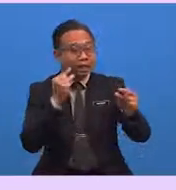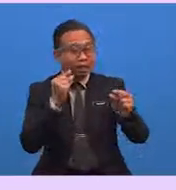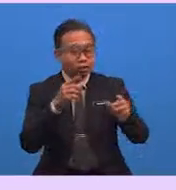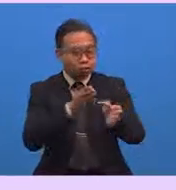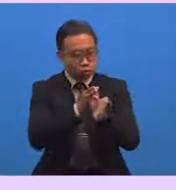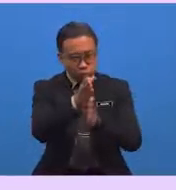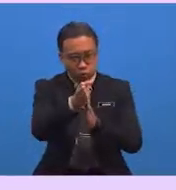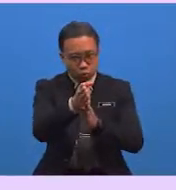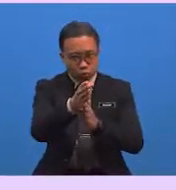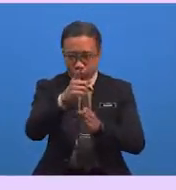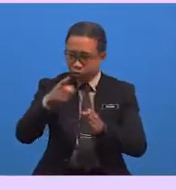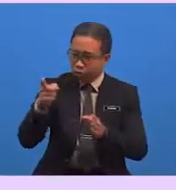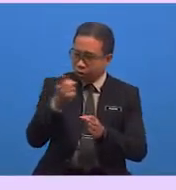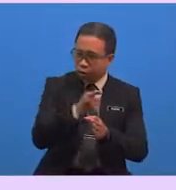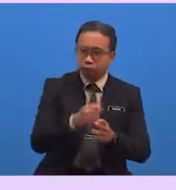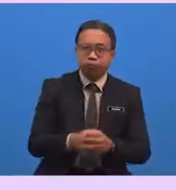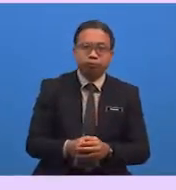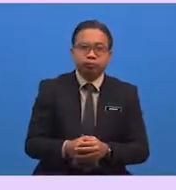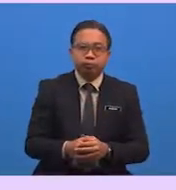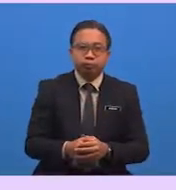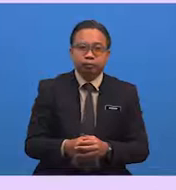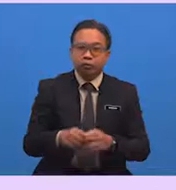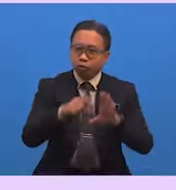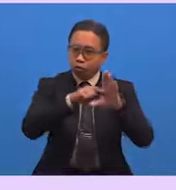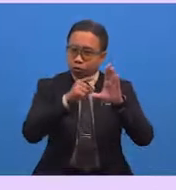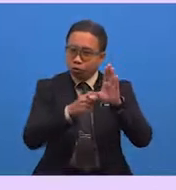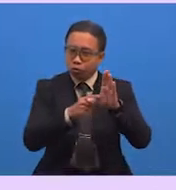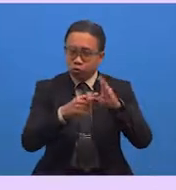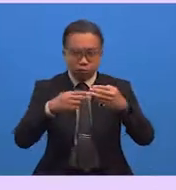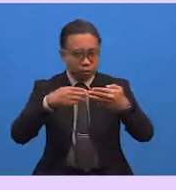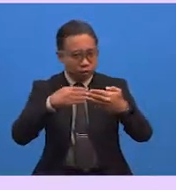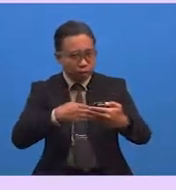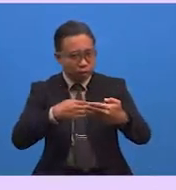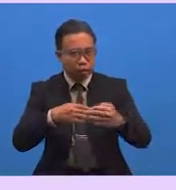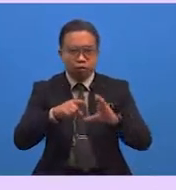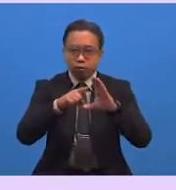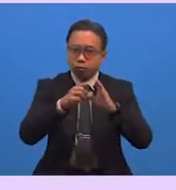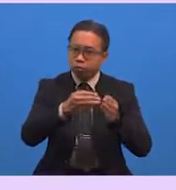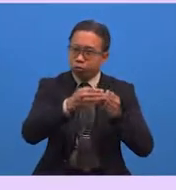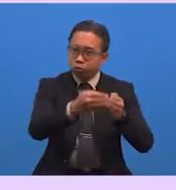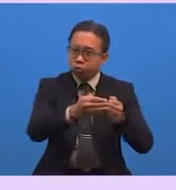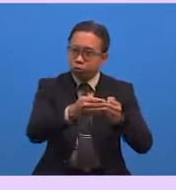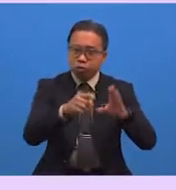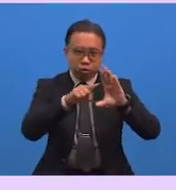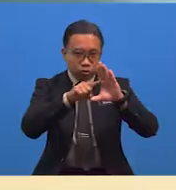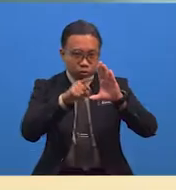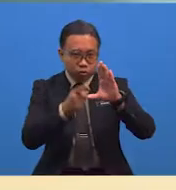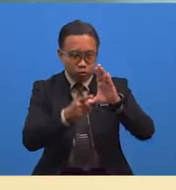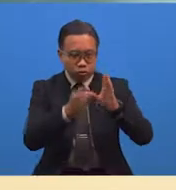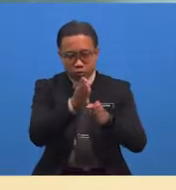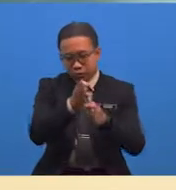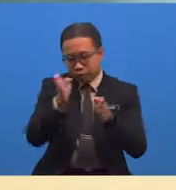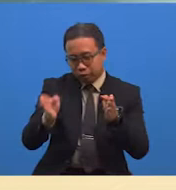bersilang, iaitu sudut bertentang bucu dan sudut bersebelahan.